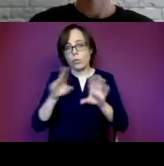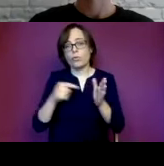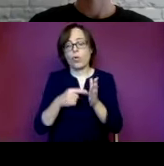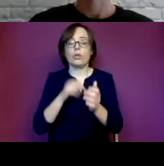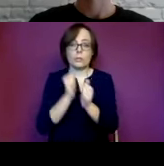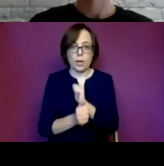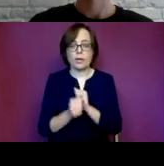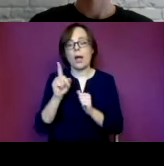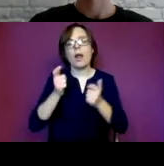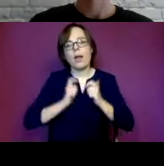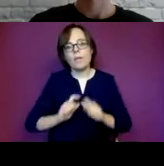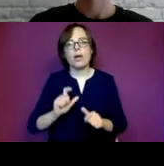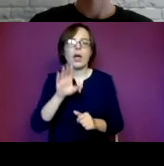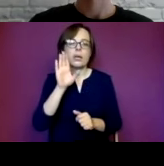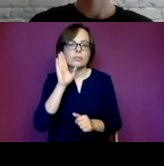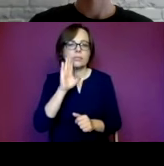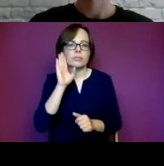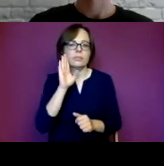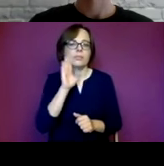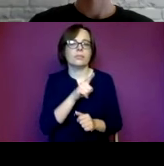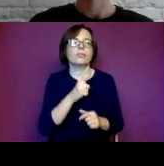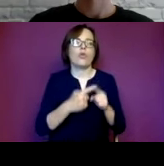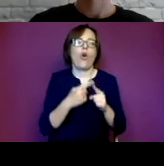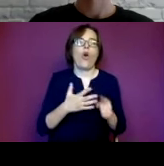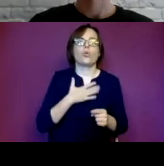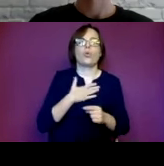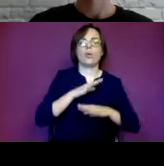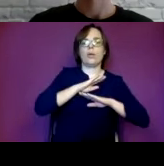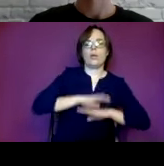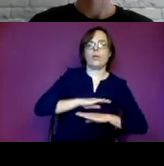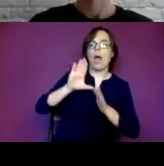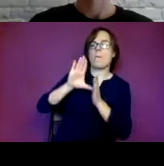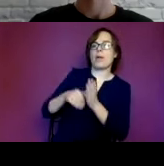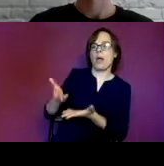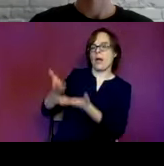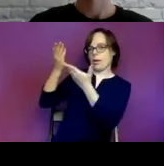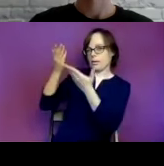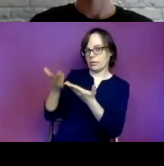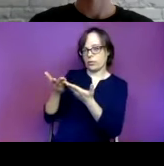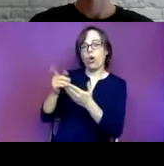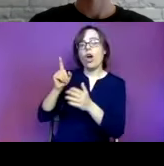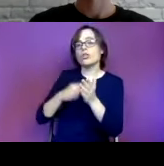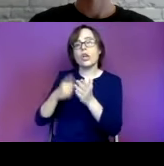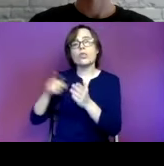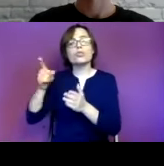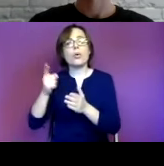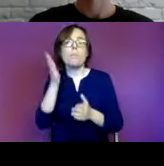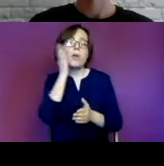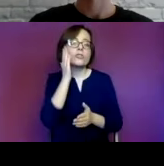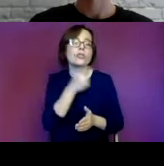poczucie, że jest takim gorszym obszarem od miasta i niedocenienia tej estetyki, tak? Szczególnie przez mieszkańców, którzy próbują